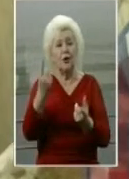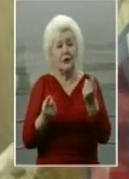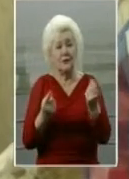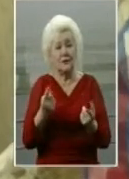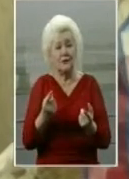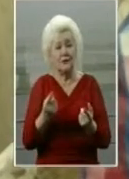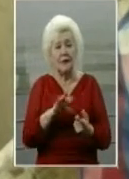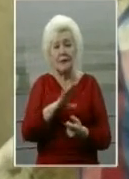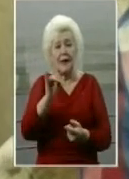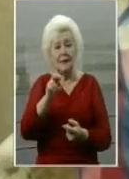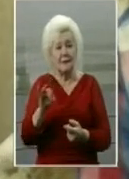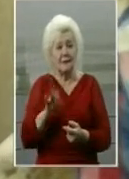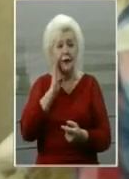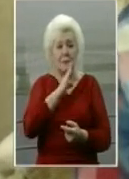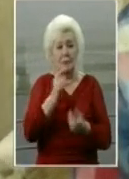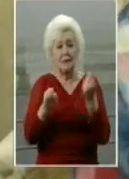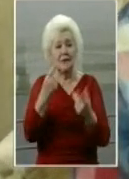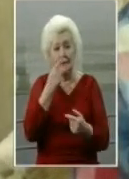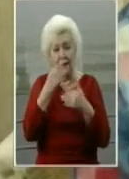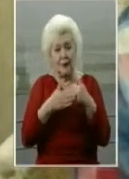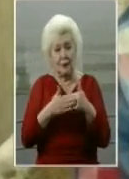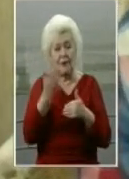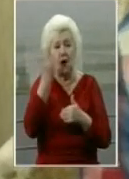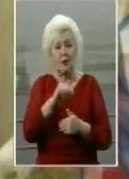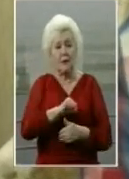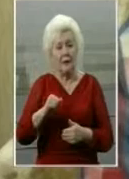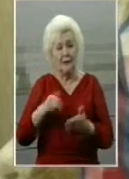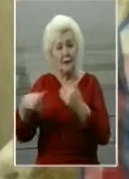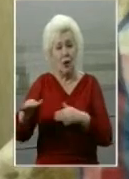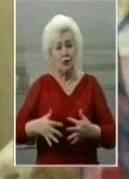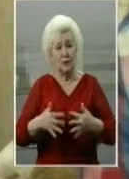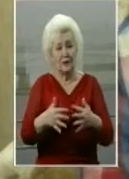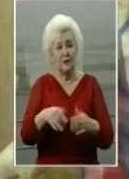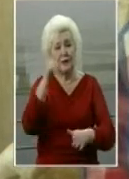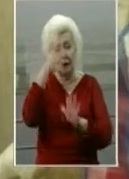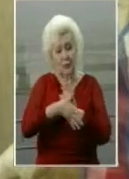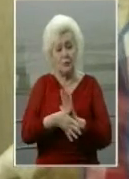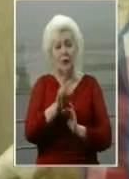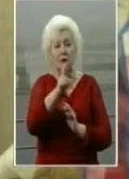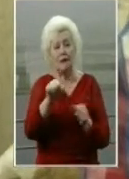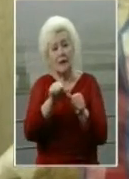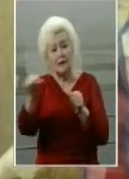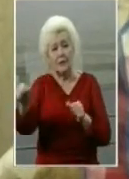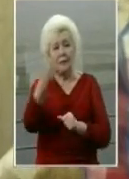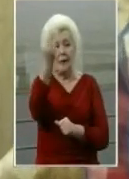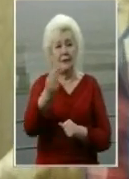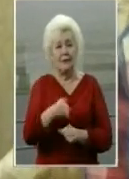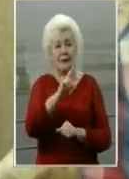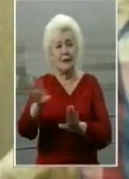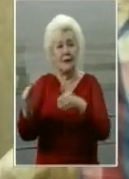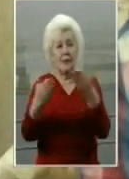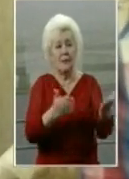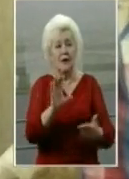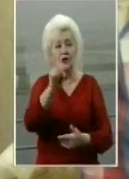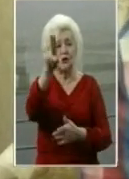Фотопроєкт «Не інстамама» з'явився нещодавно, мабуть, коли я сама пішла в декрет. І зрозуміла, наскільки відрізняється картинка, яка презентується